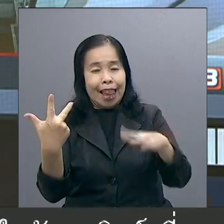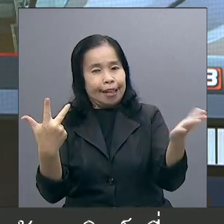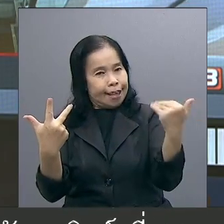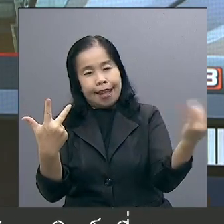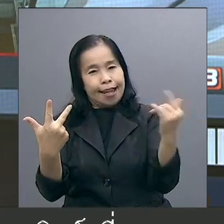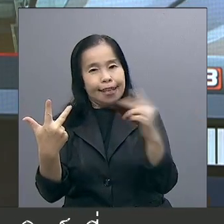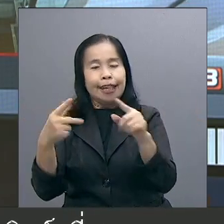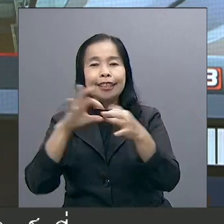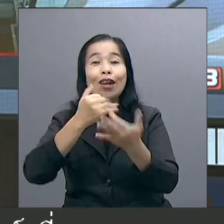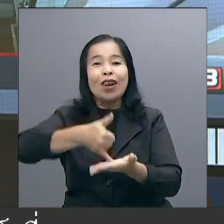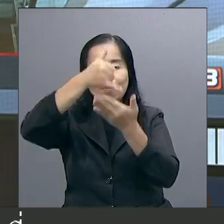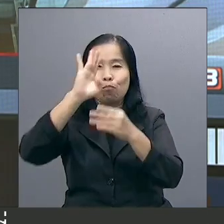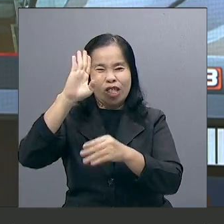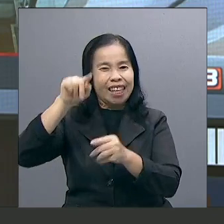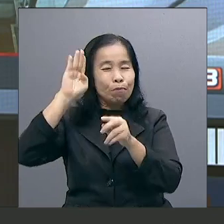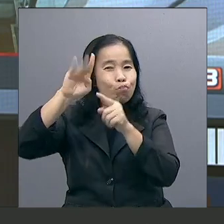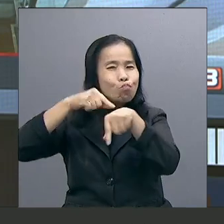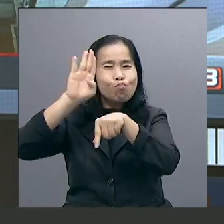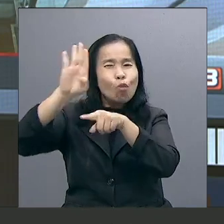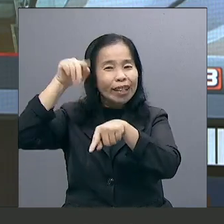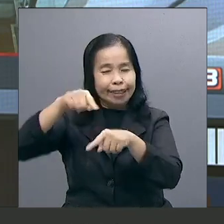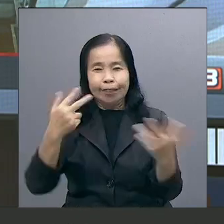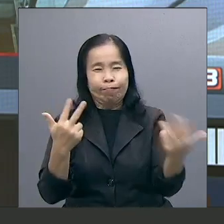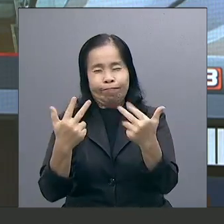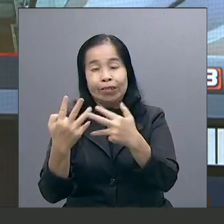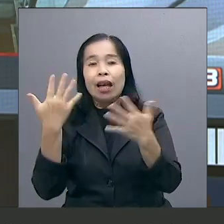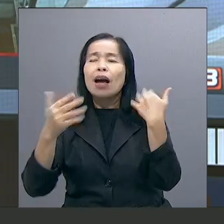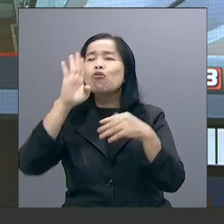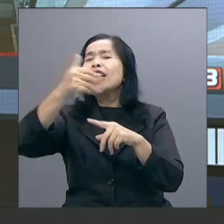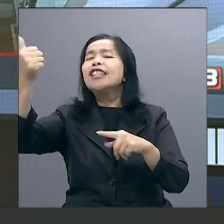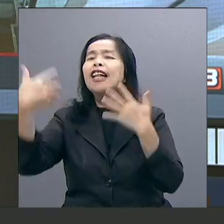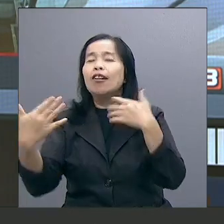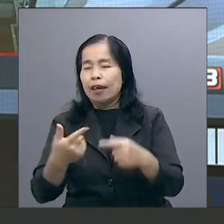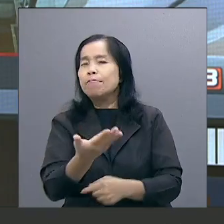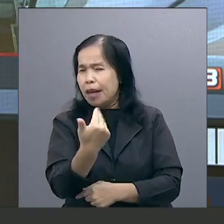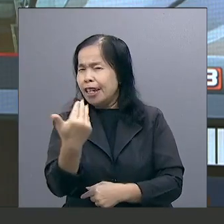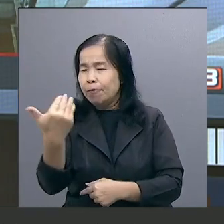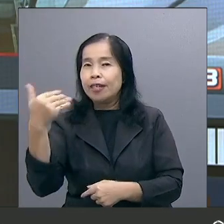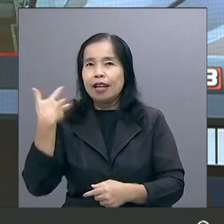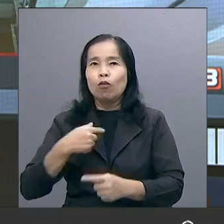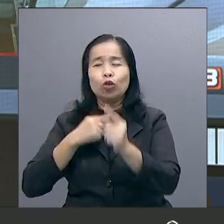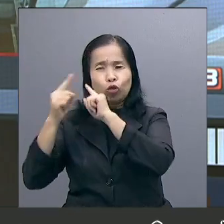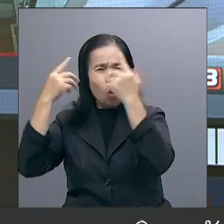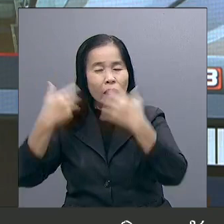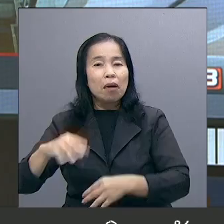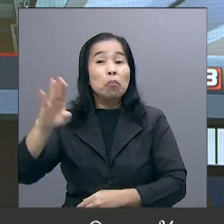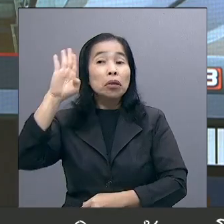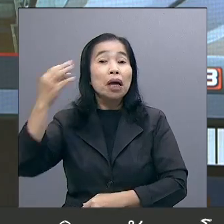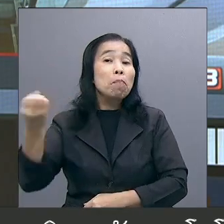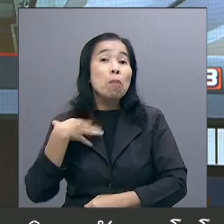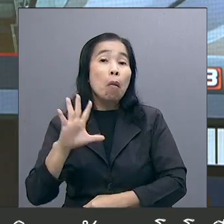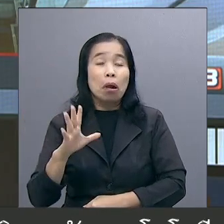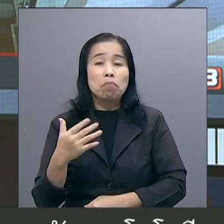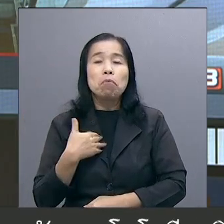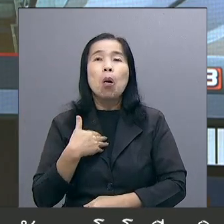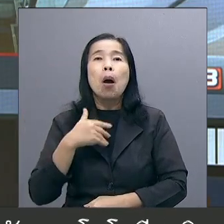27902 111รวมถปริษัทนี้เชนเดียวกั ใฉัยินยนว่ติดต่อไปทปิัคู่กรณีแต่เขายินยนวาไม่